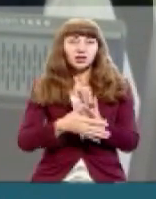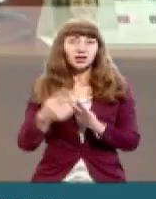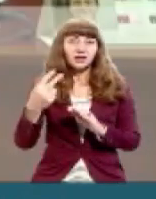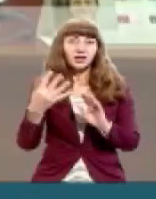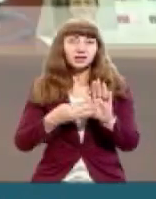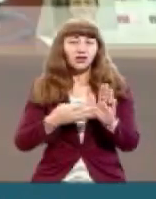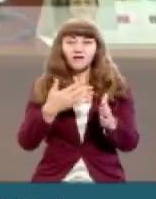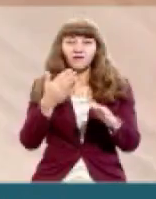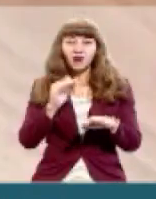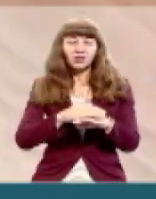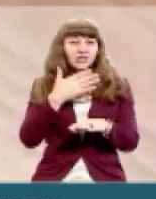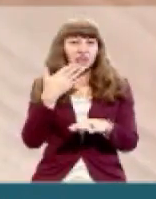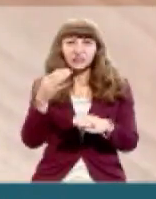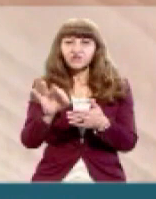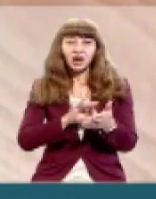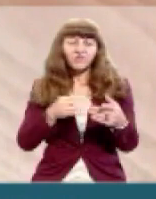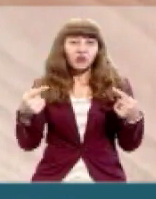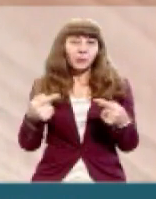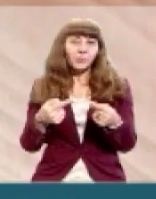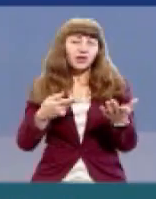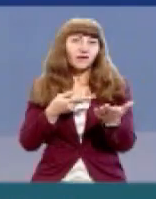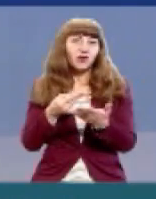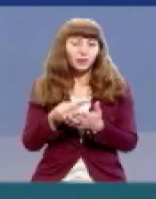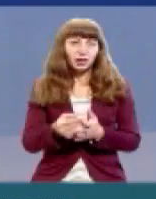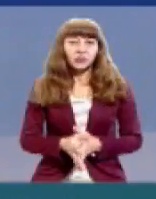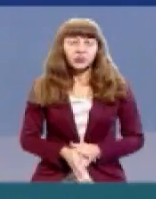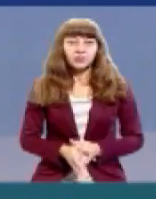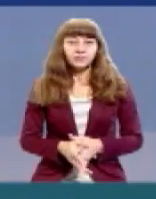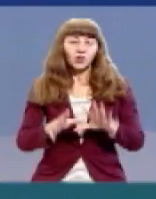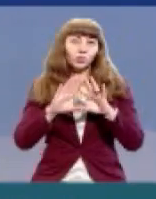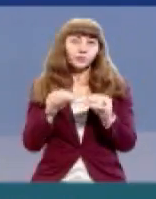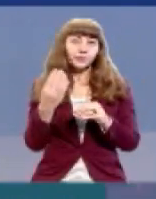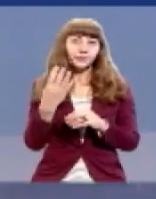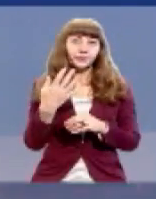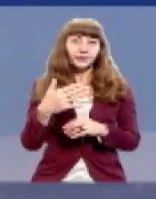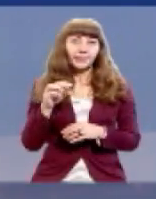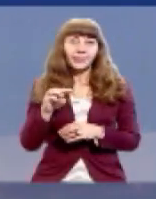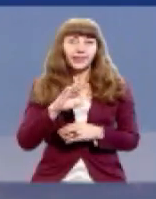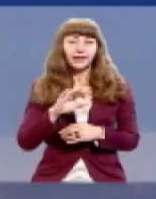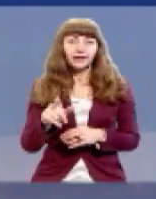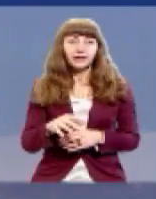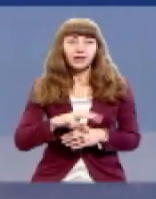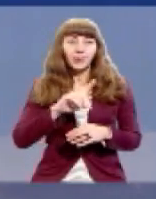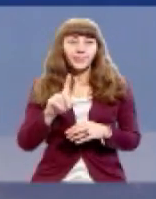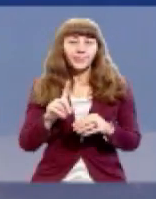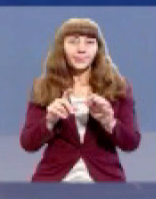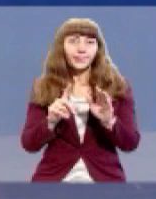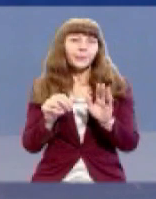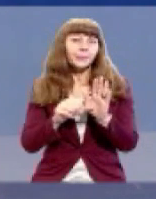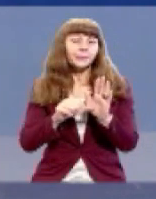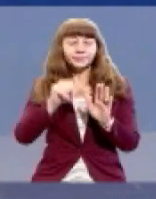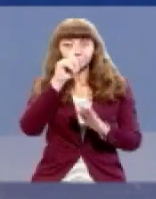сапар шығыстарын уақытылы төлемеудің 29 факті анықталған. За первое полугодие текущего года было установлено около 400